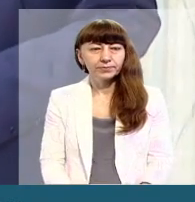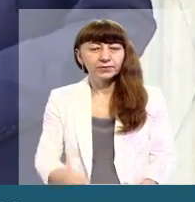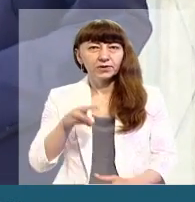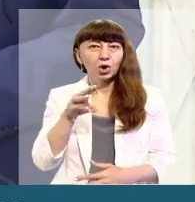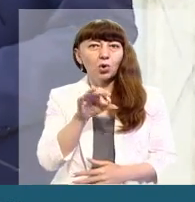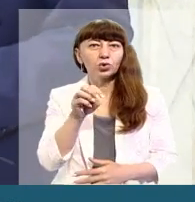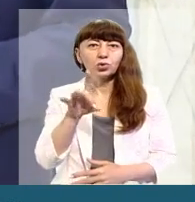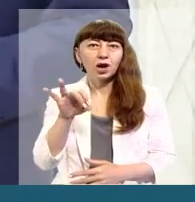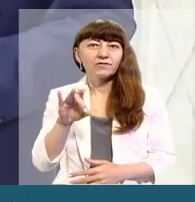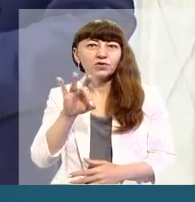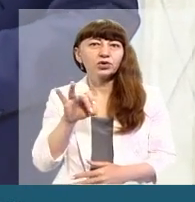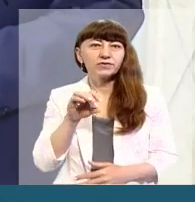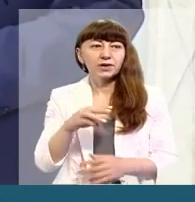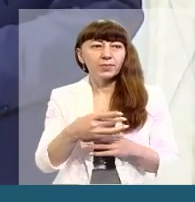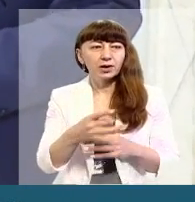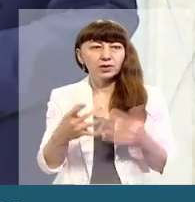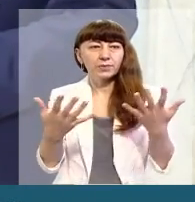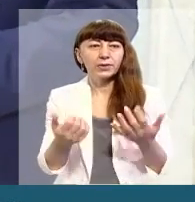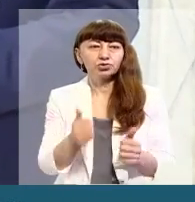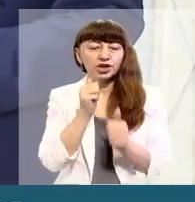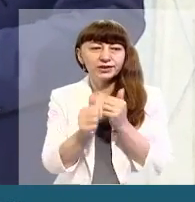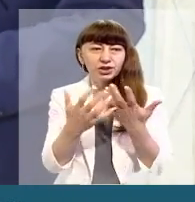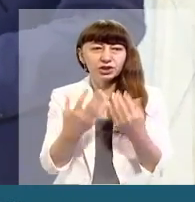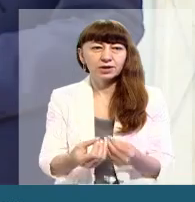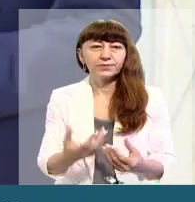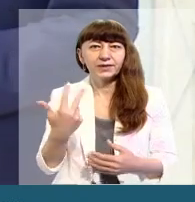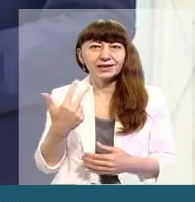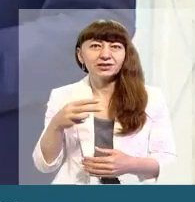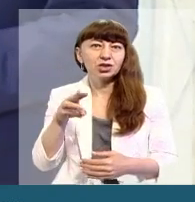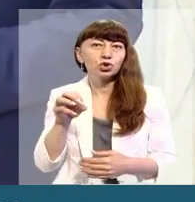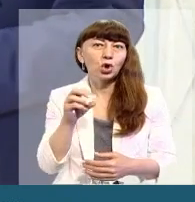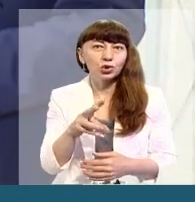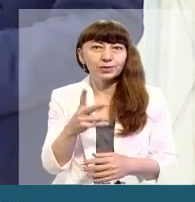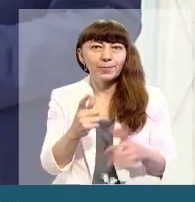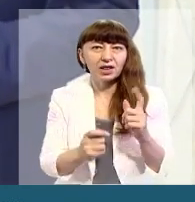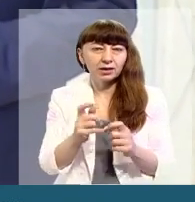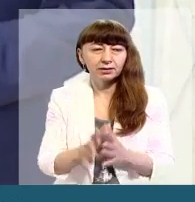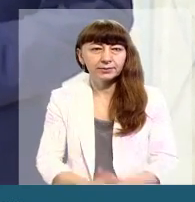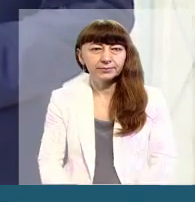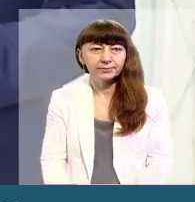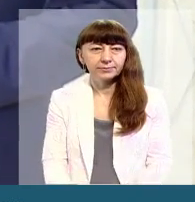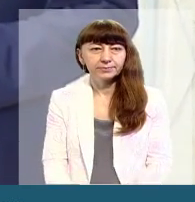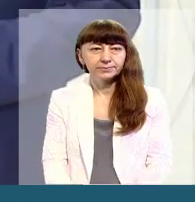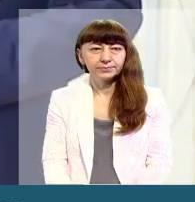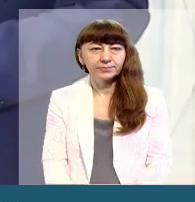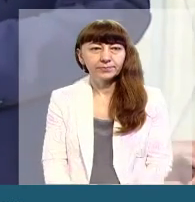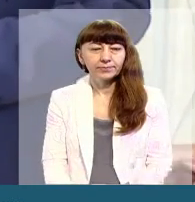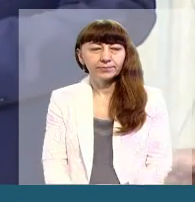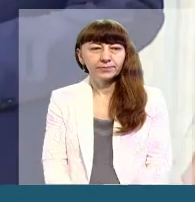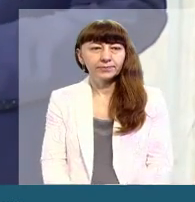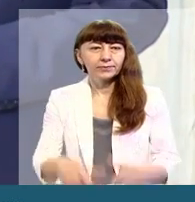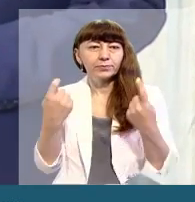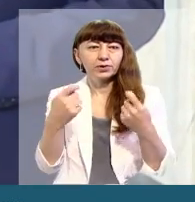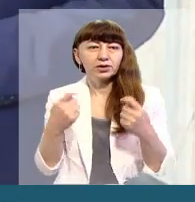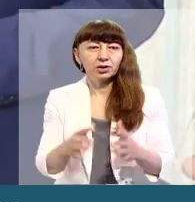Турар. В Федоровском районе. Получает ежедневно 30 тонн молока. 30 тонн молока. Значит,